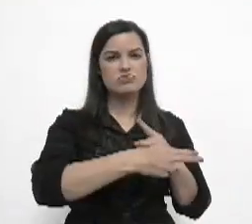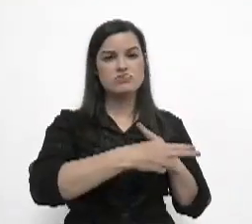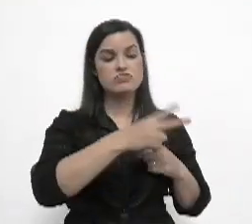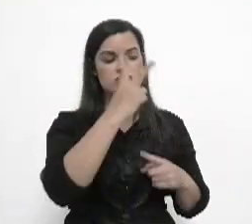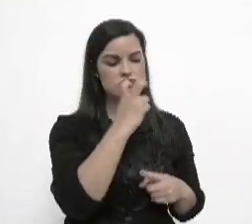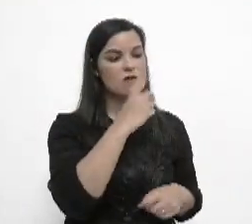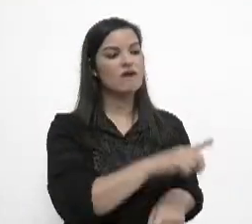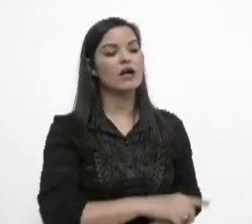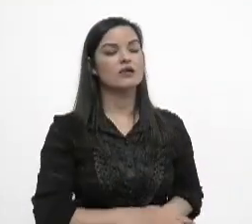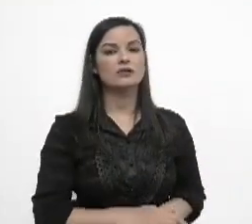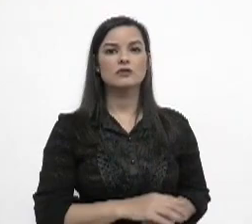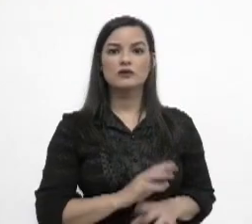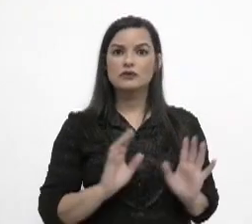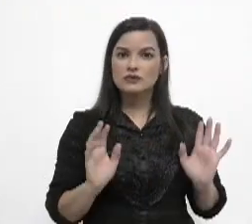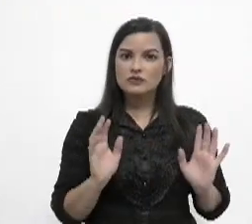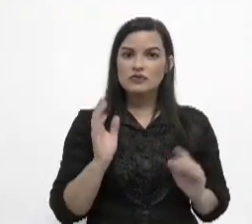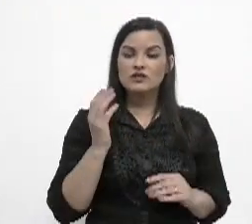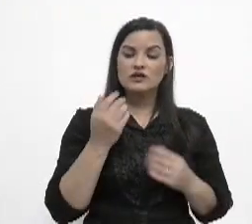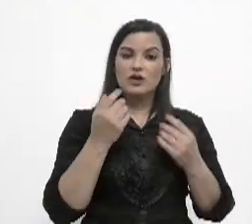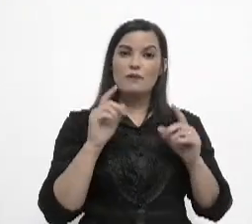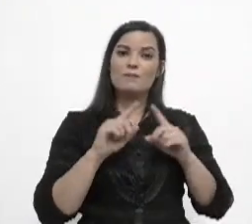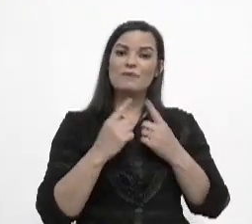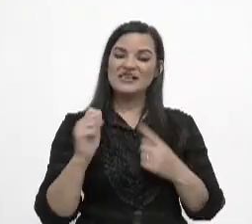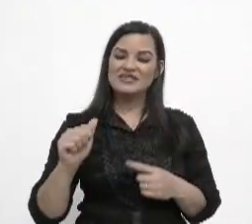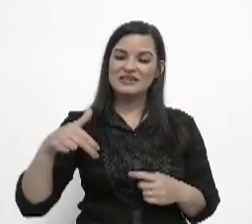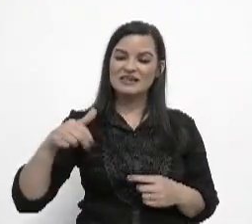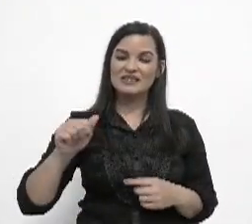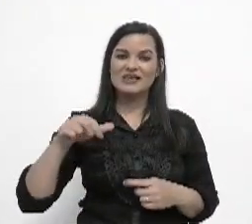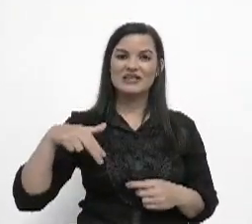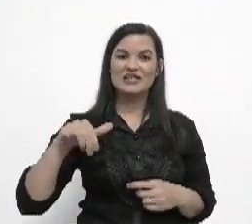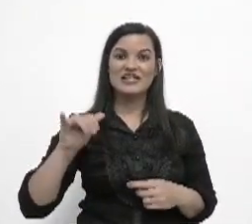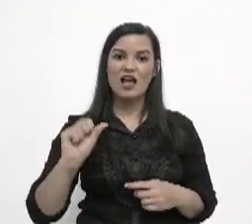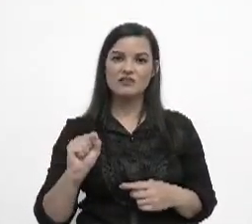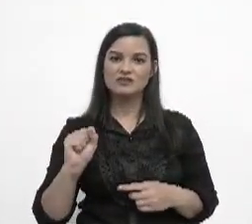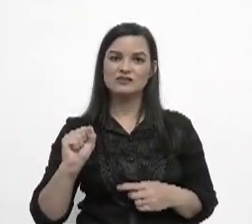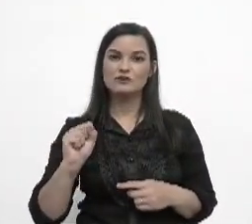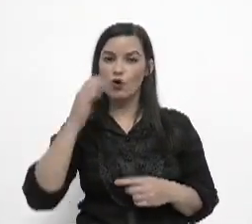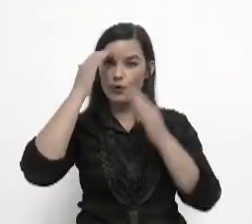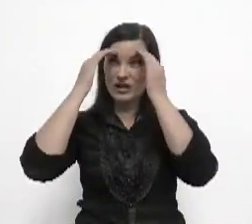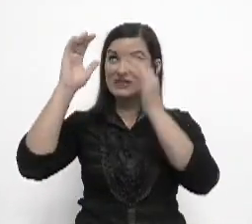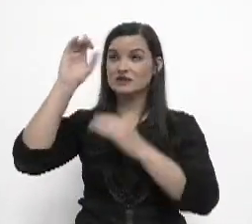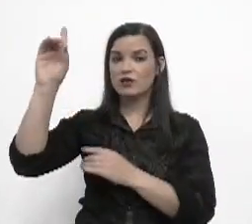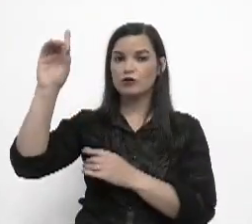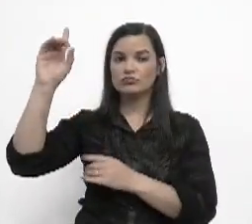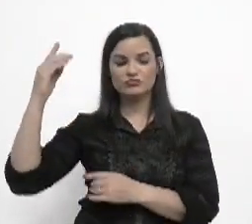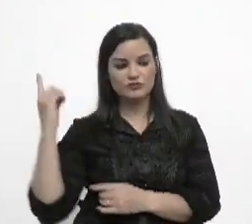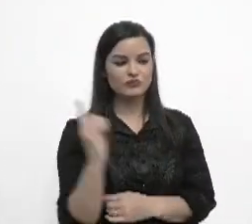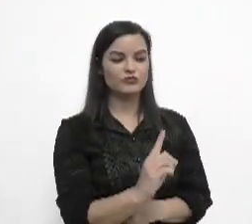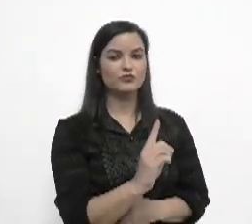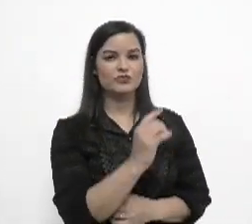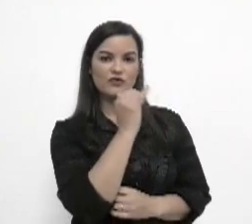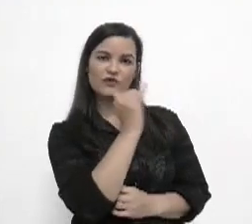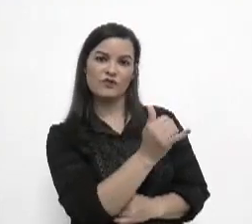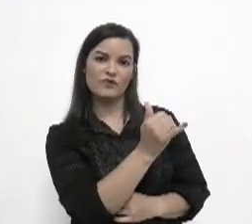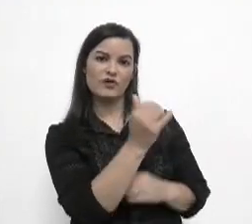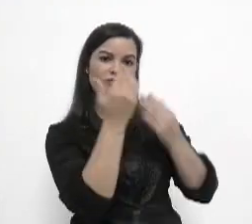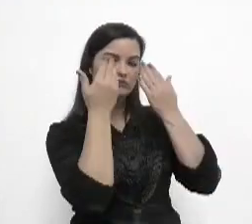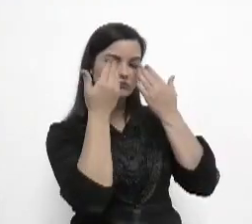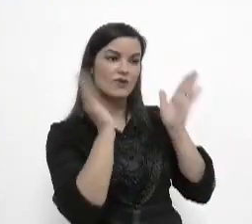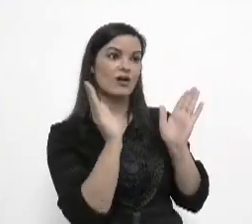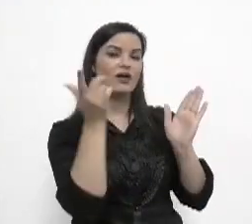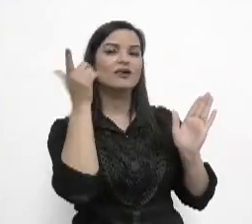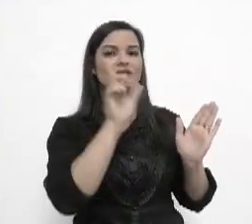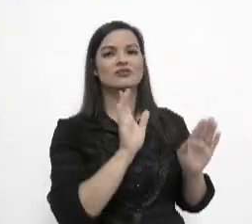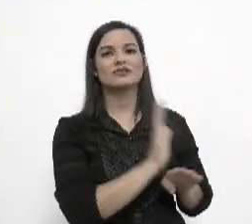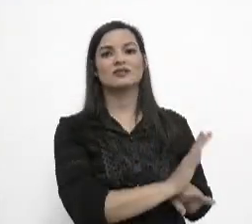Ananias. 그의 눈이 다시 열렸습니다. E assim seus olhos se abriram. 그때 사울은 하늘을 보았습니다. E se nesse momento ele conseguiu enxergar as coisas 천국을 celestiais. 보았습니다. Ele conseguiu